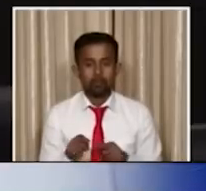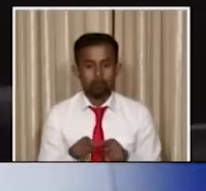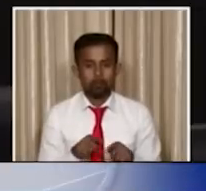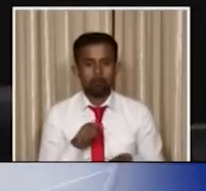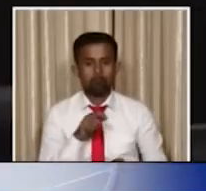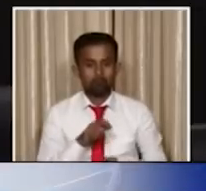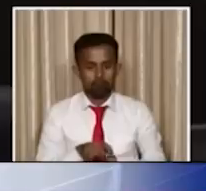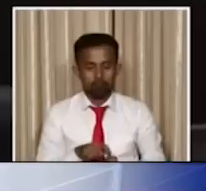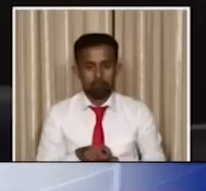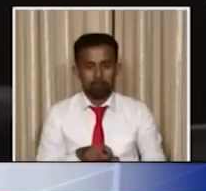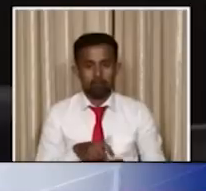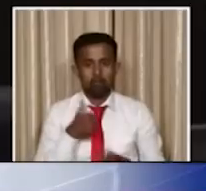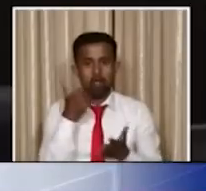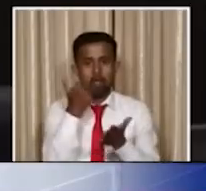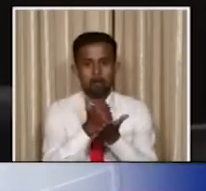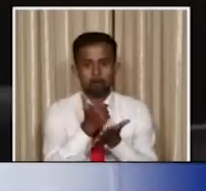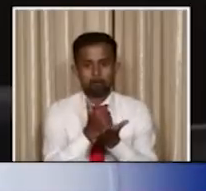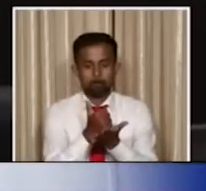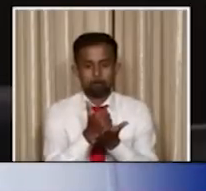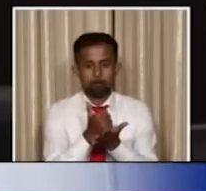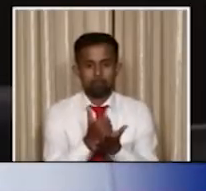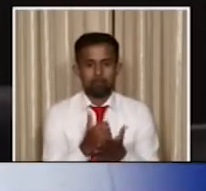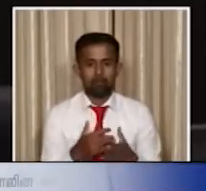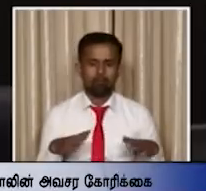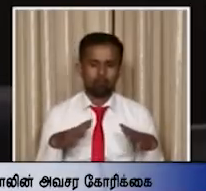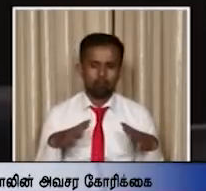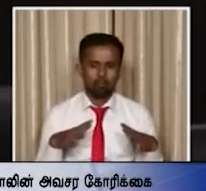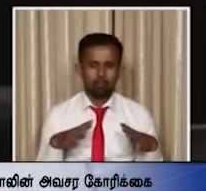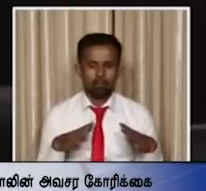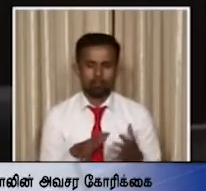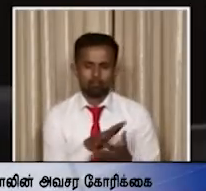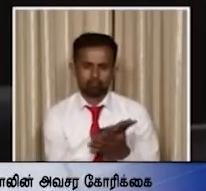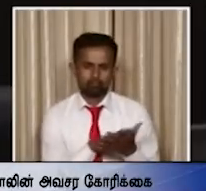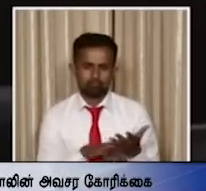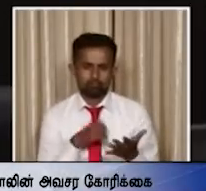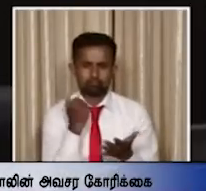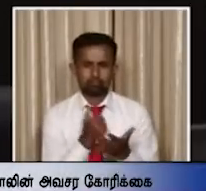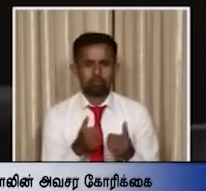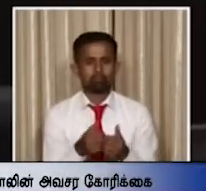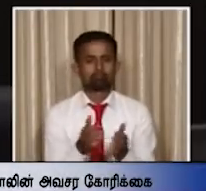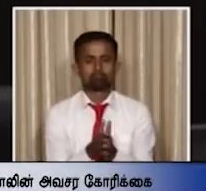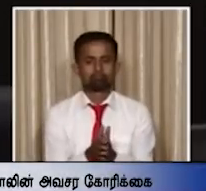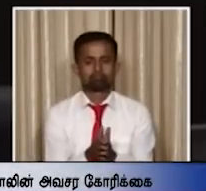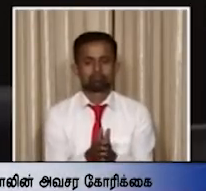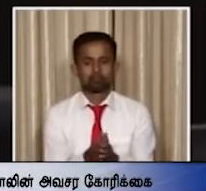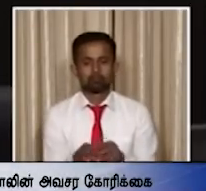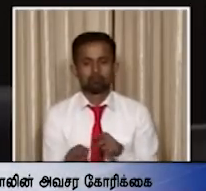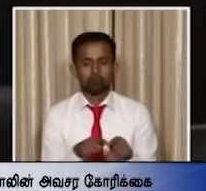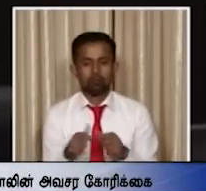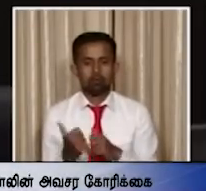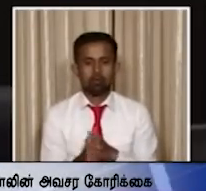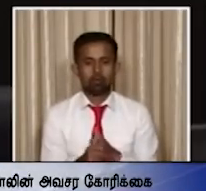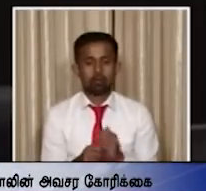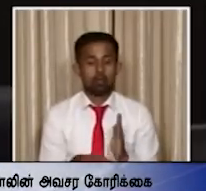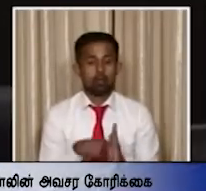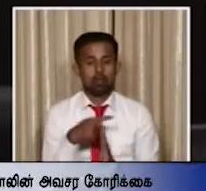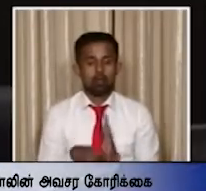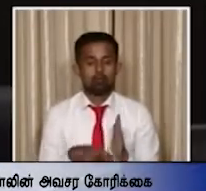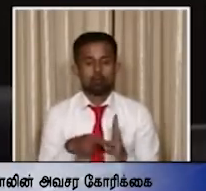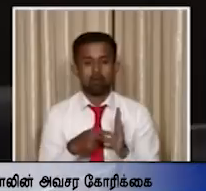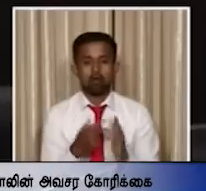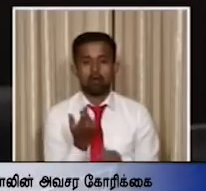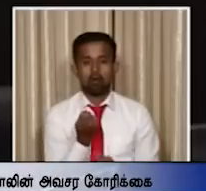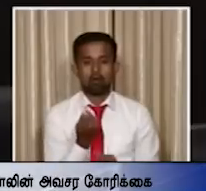நீங்கள் இந்த மத்திய வங்கியை வெறுமனே வந்து ஒரு சட்ட மூலத்தை கொண்டு வந்து அதை ஒரு சுயாதீனமாக்குவதன் மூலமாக இந்த நாட்டினுடைய பொருளாதாரத்தை கட்டியெழுப்ப முடியாது